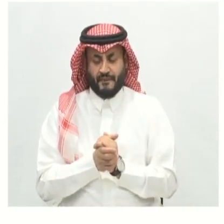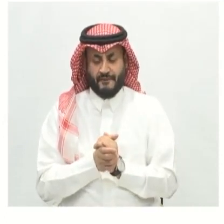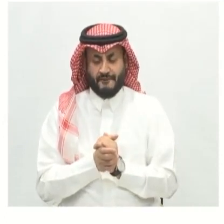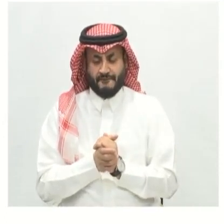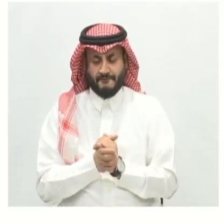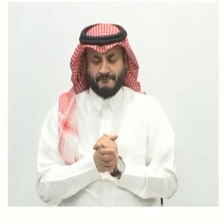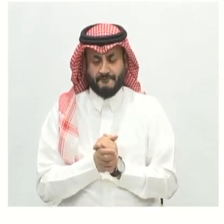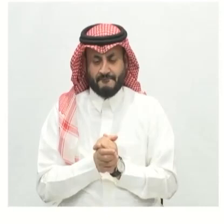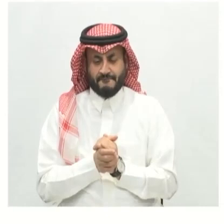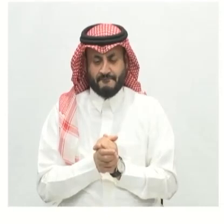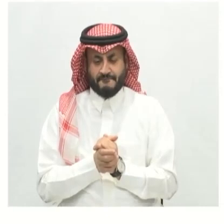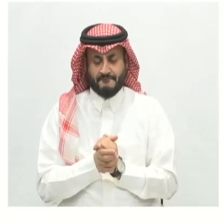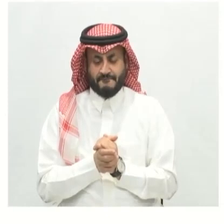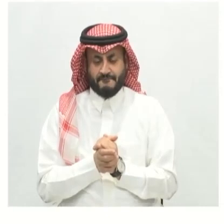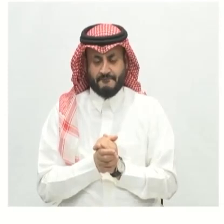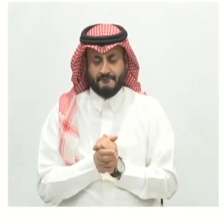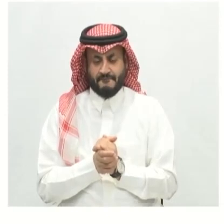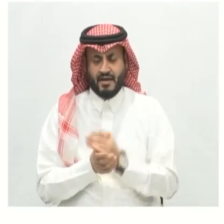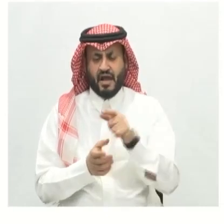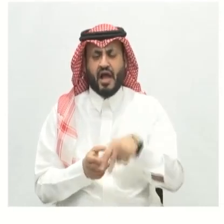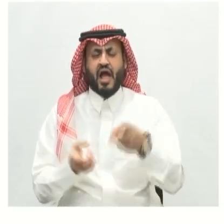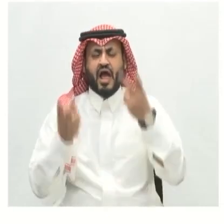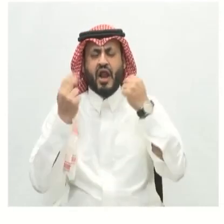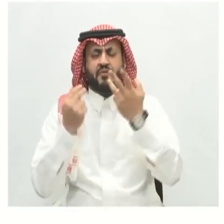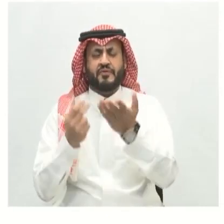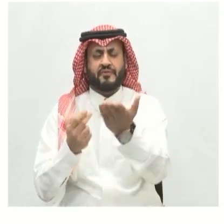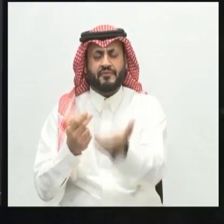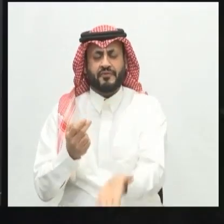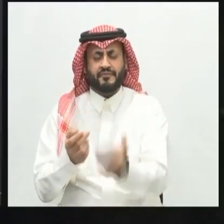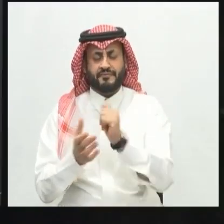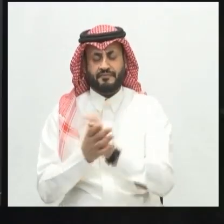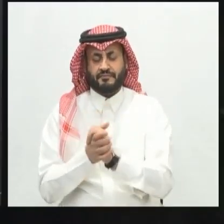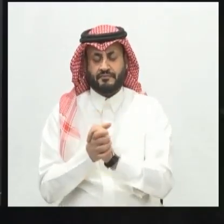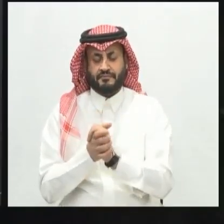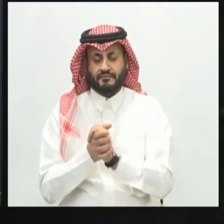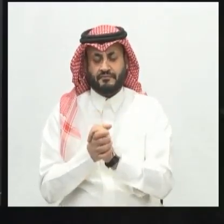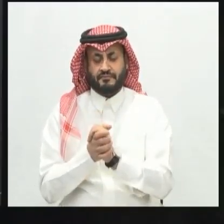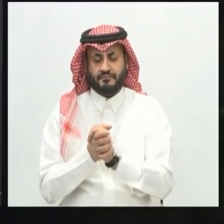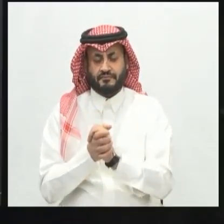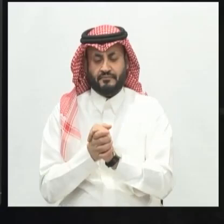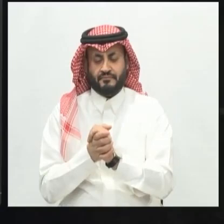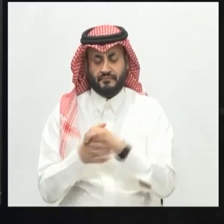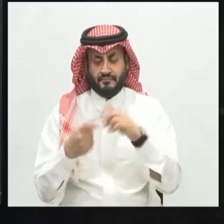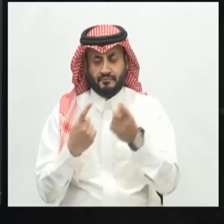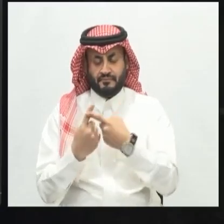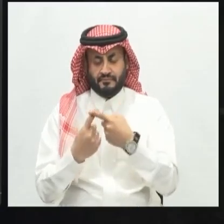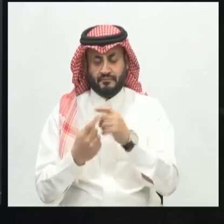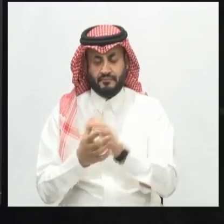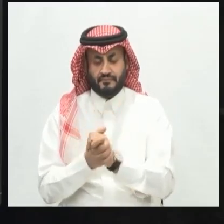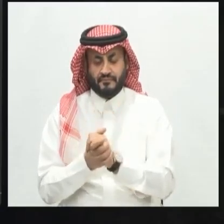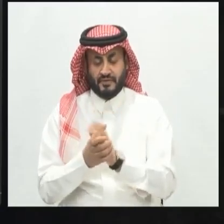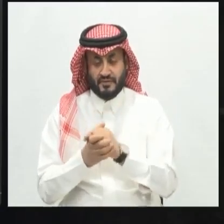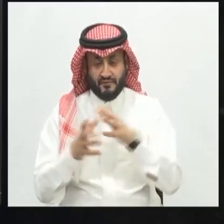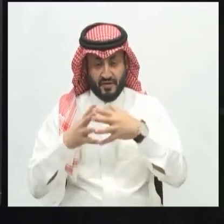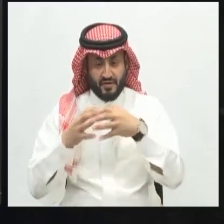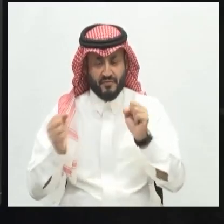بالاخلاق ننتقل الان حققنا جميع الاهداف في درسنا اليوم حققنا الهدف الاول ان اعرف مفهوم